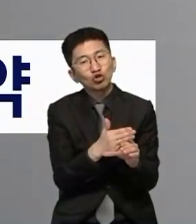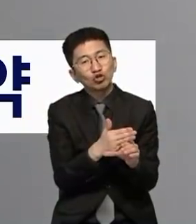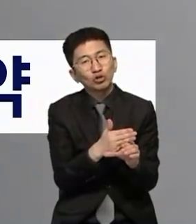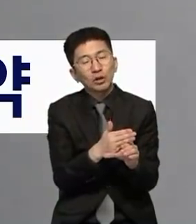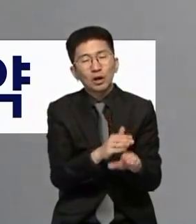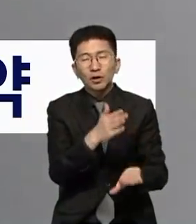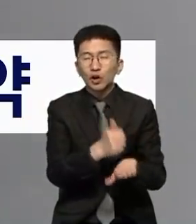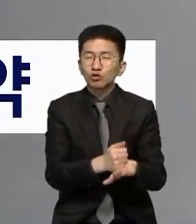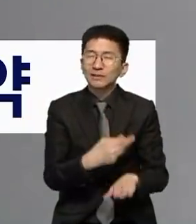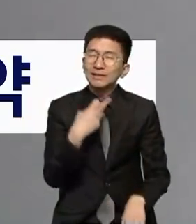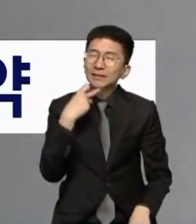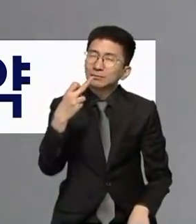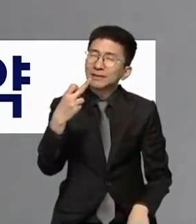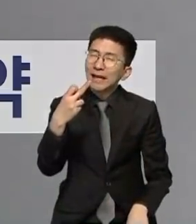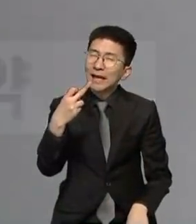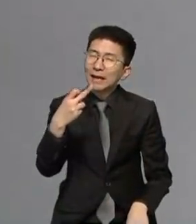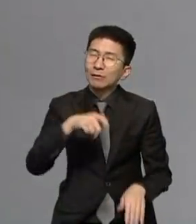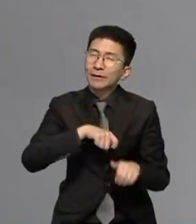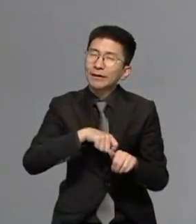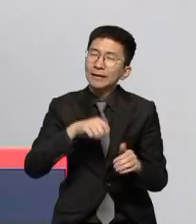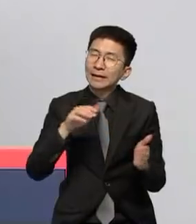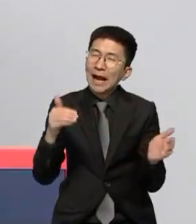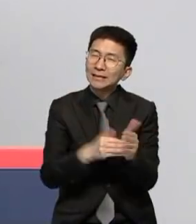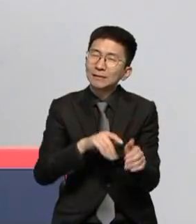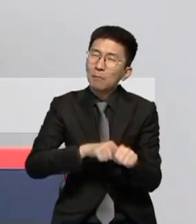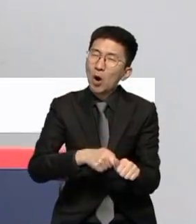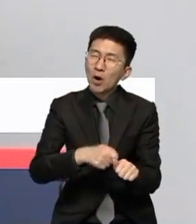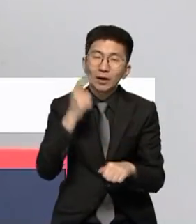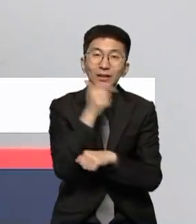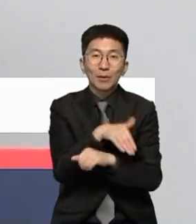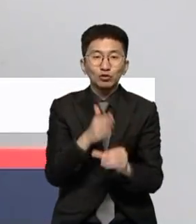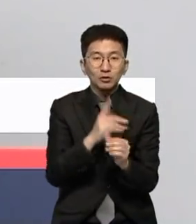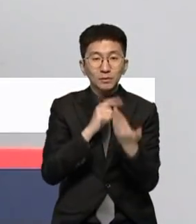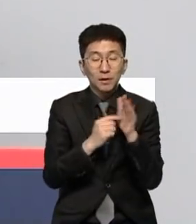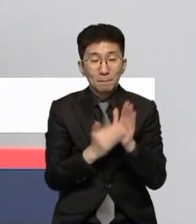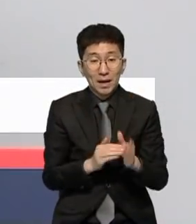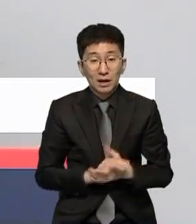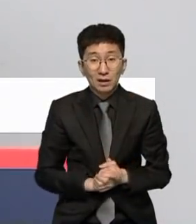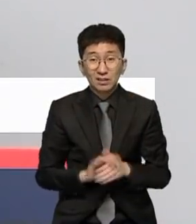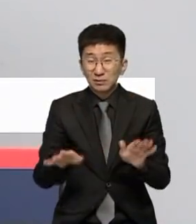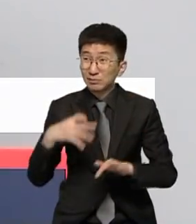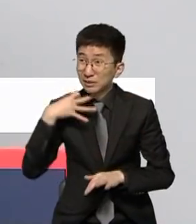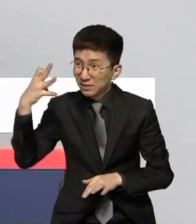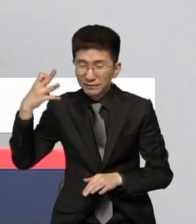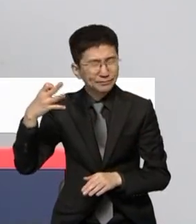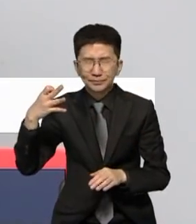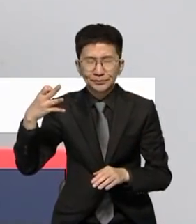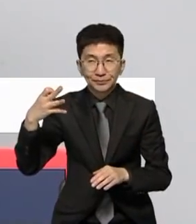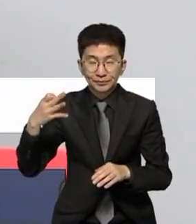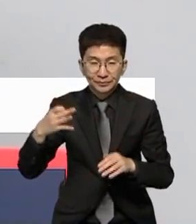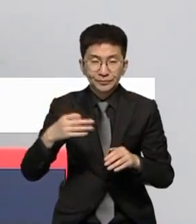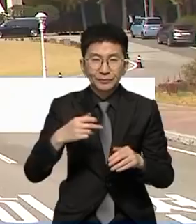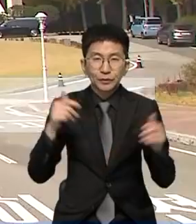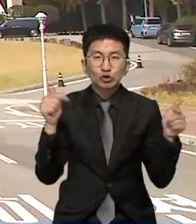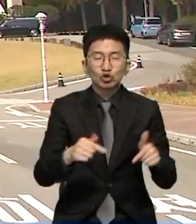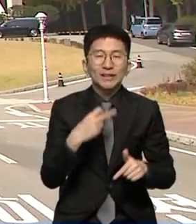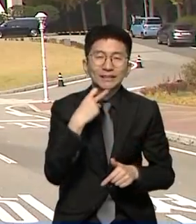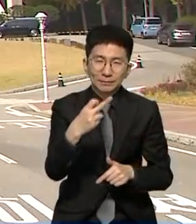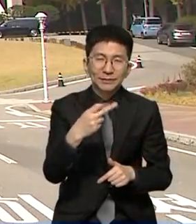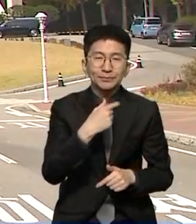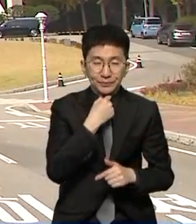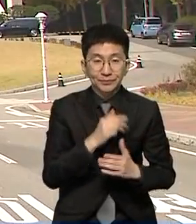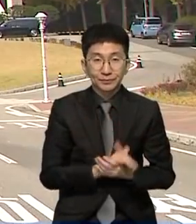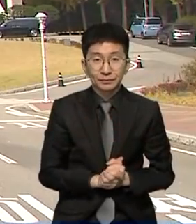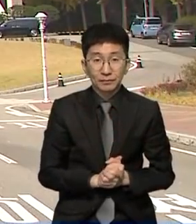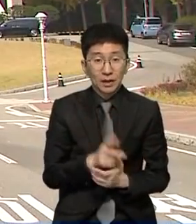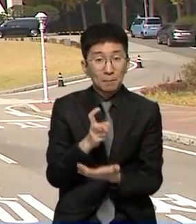만 12세로 낮추는 공약을 내놨습니다. 촉법 소년 연령을 만 12세로 하향 조정하고